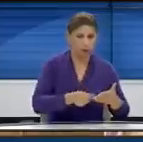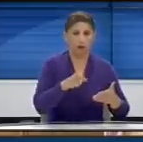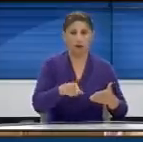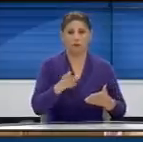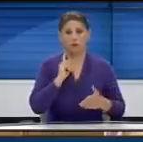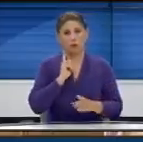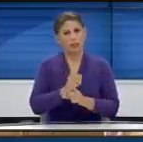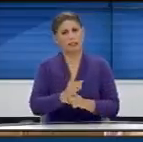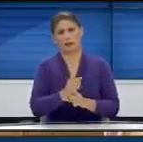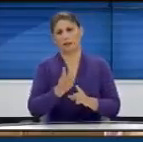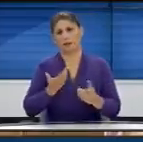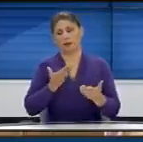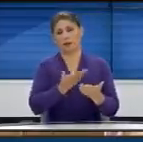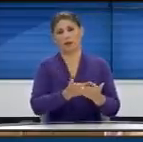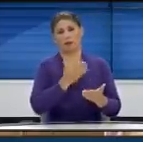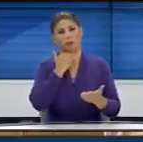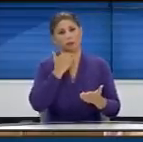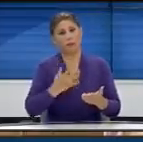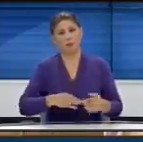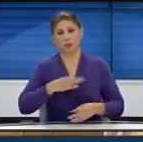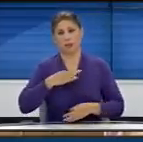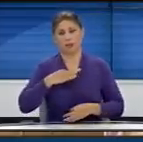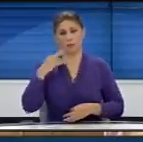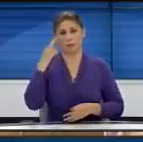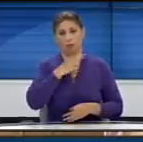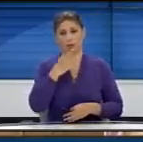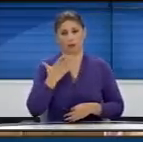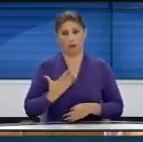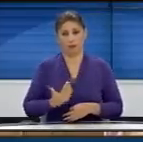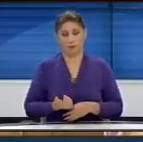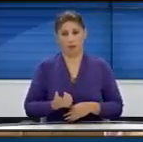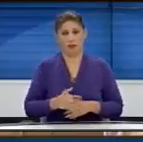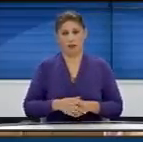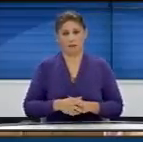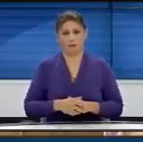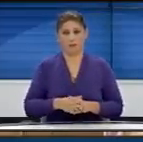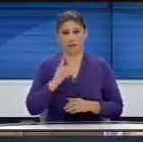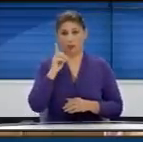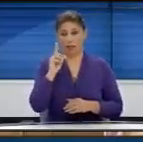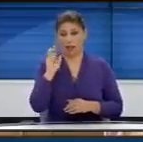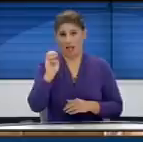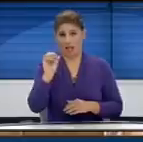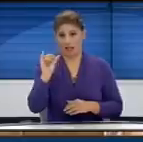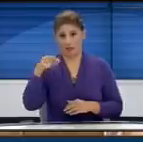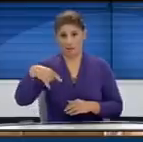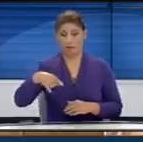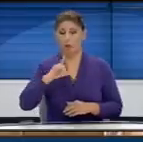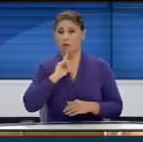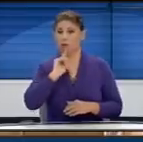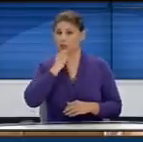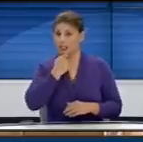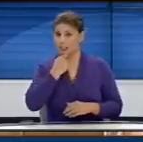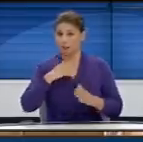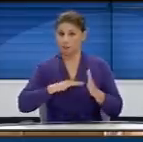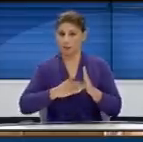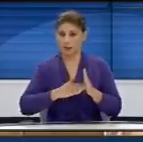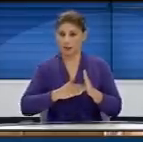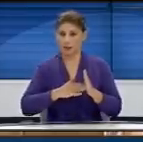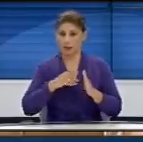πολύ συγκεκριμένη πρόταση. Δεν μπορεί, κύριε Πρωθυπουργέ, να υπάρχει μια ΕΥΠ, όπως όλες οι μυστικές υπηρεσίες,